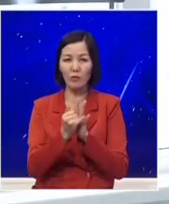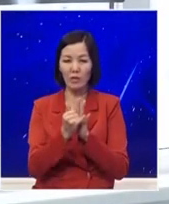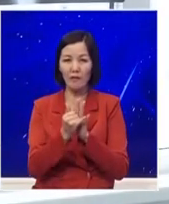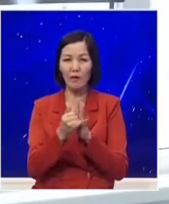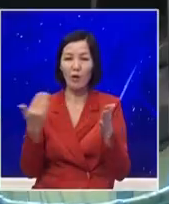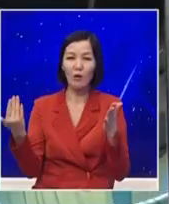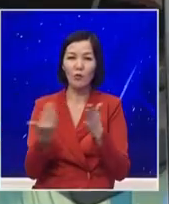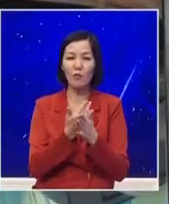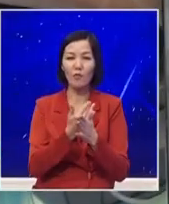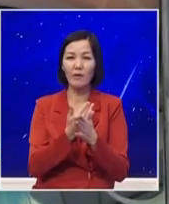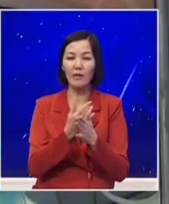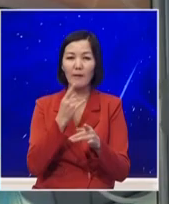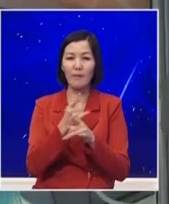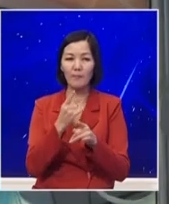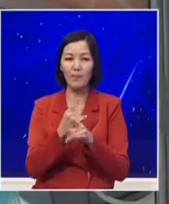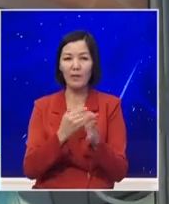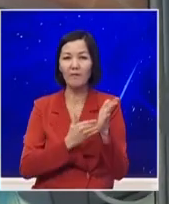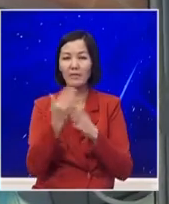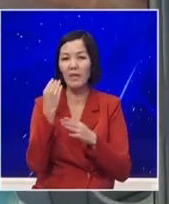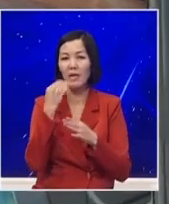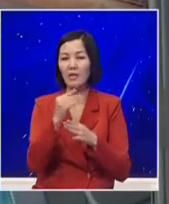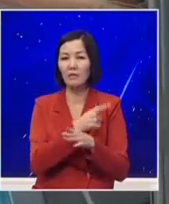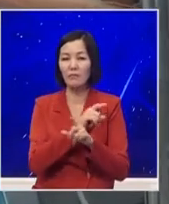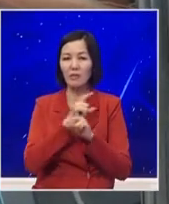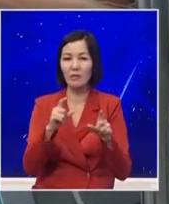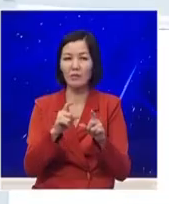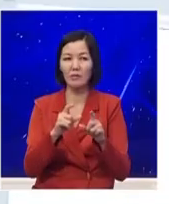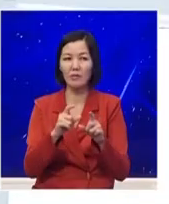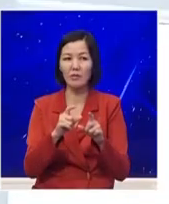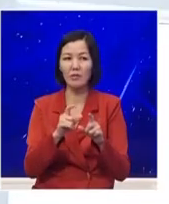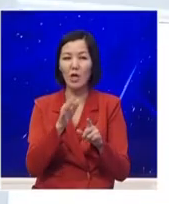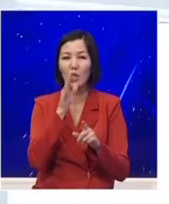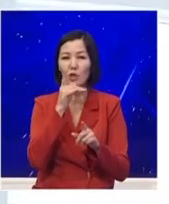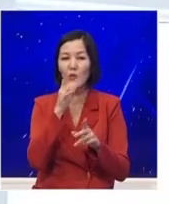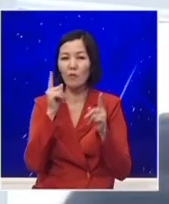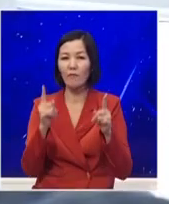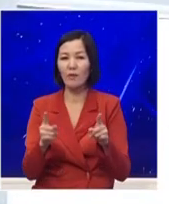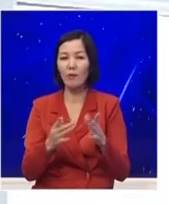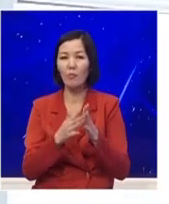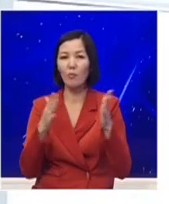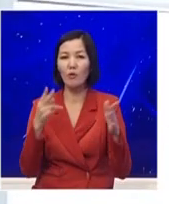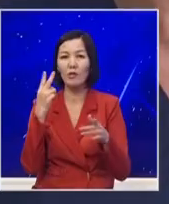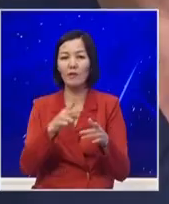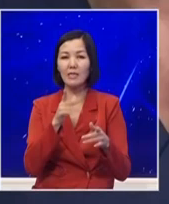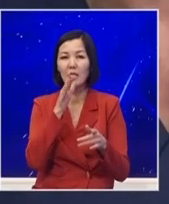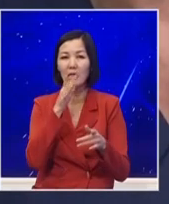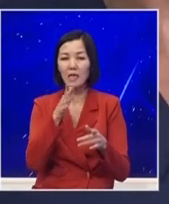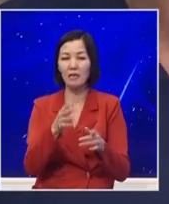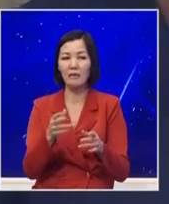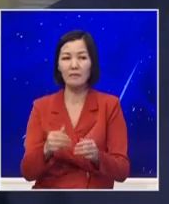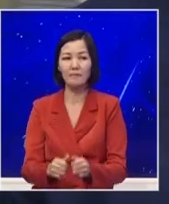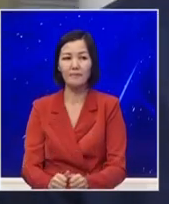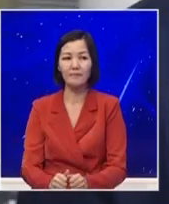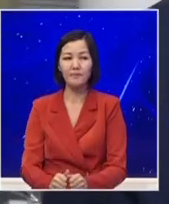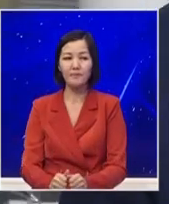новые эндопротезы изготавливают из высококачественных медицинских сплавов, а срок эксплуатации достигает более 20 лет. Существует